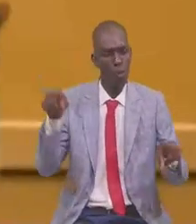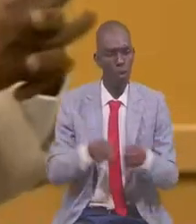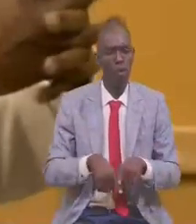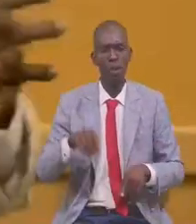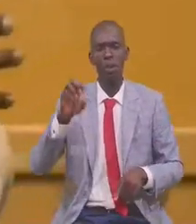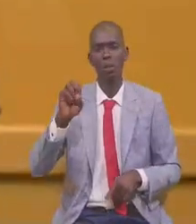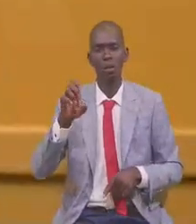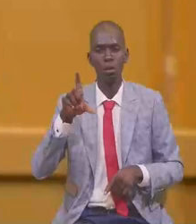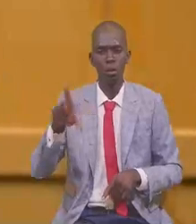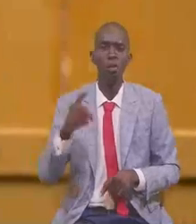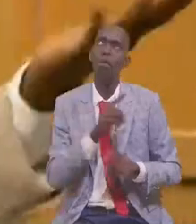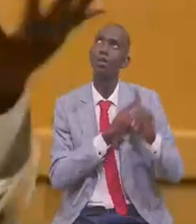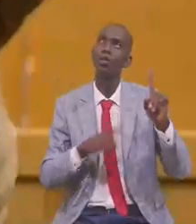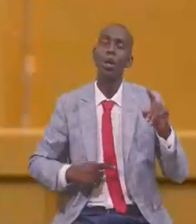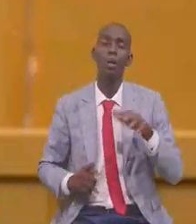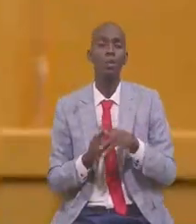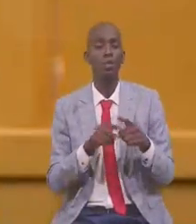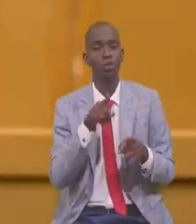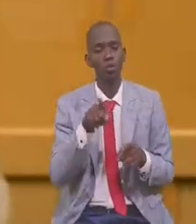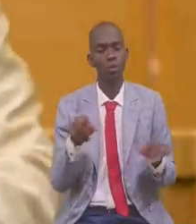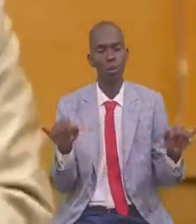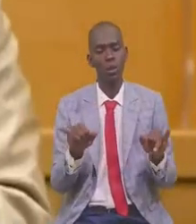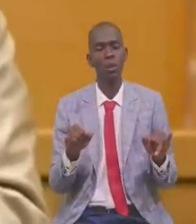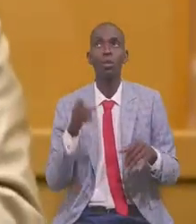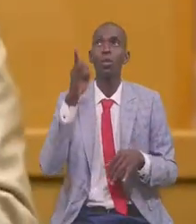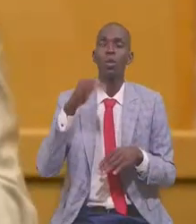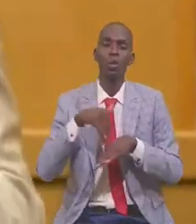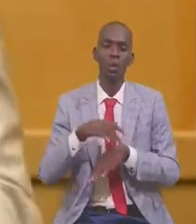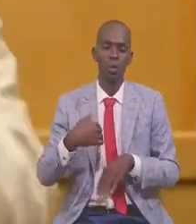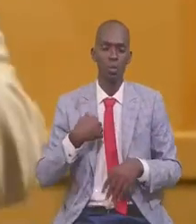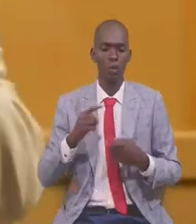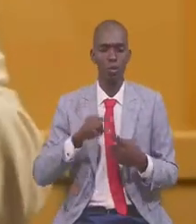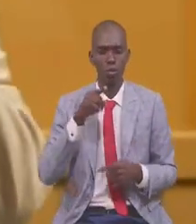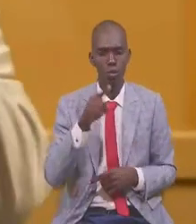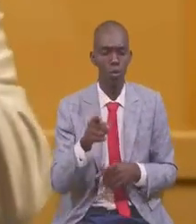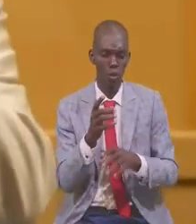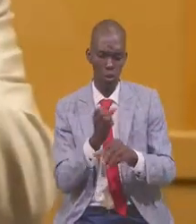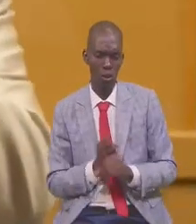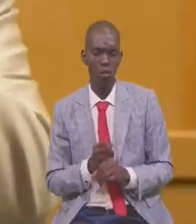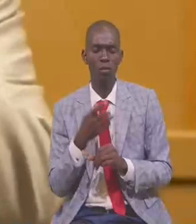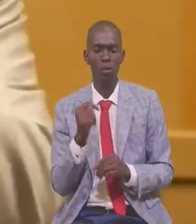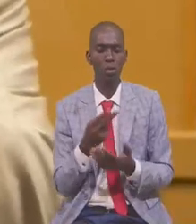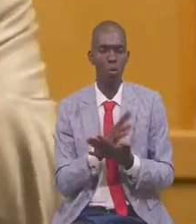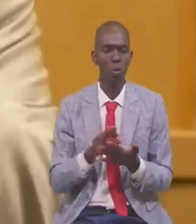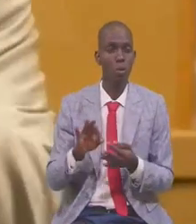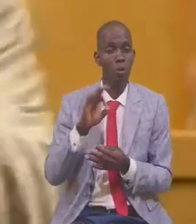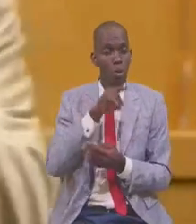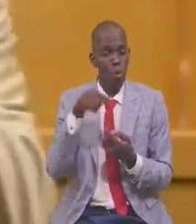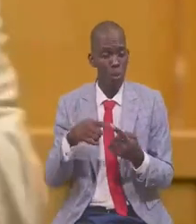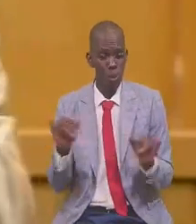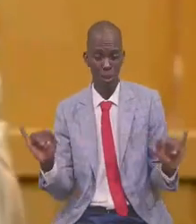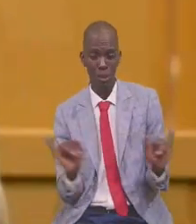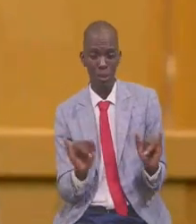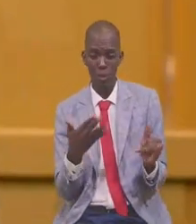m'envoie vers toi, pour que tes yeux s'ouvrent, et que tu reçoives le Saint-Esprit. Lorsque cela m'arrive de cette